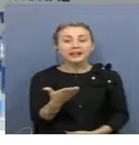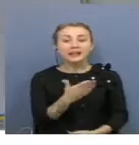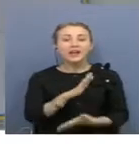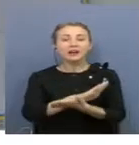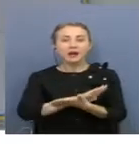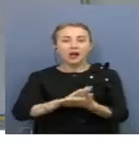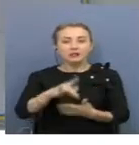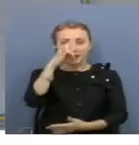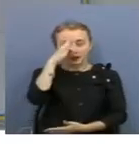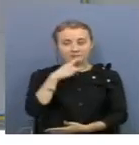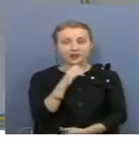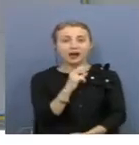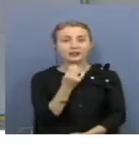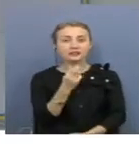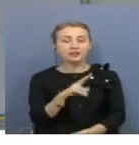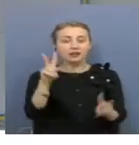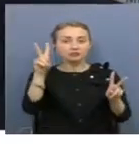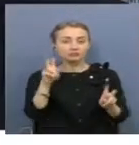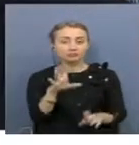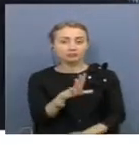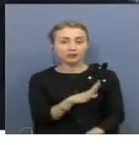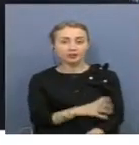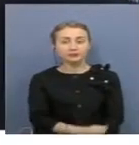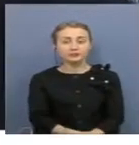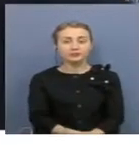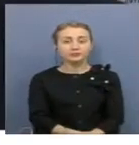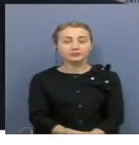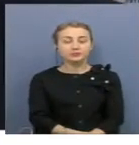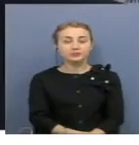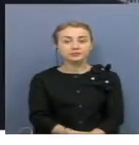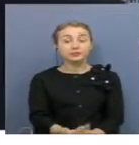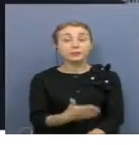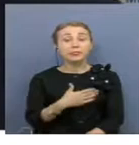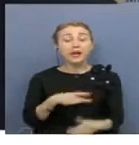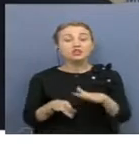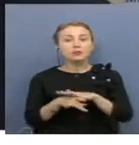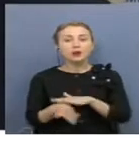да аудан тұрғындары бір кісідей жұмыла қатысқан. Қазақтың